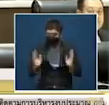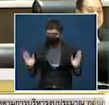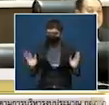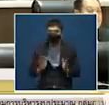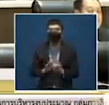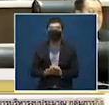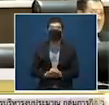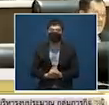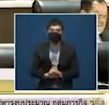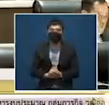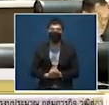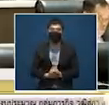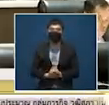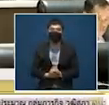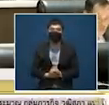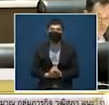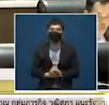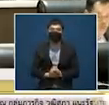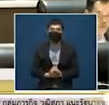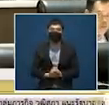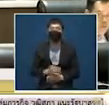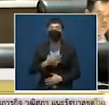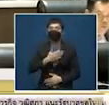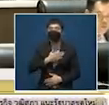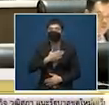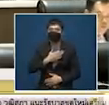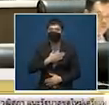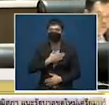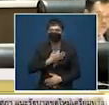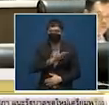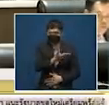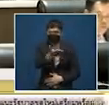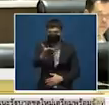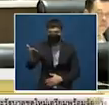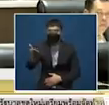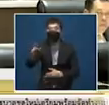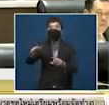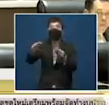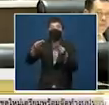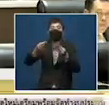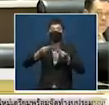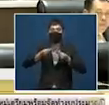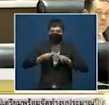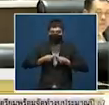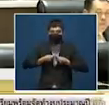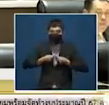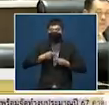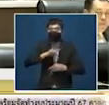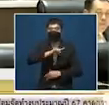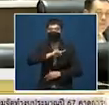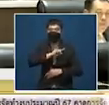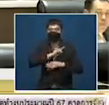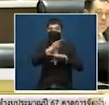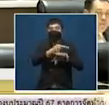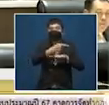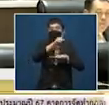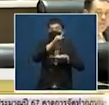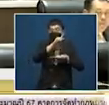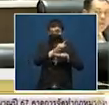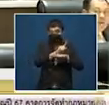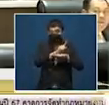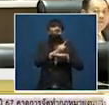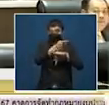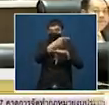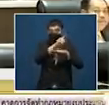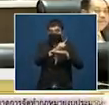ว่าเมื่อพรรคต่างๆที่เป็นพรรคใหญ่ไม่สามารถตกลงกันได้มันก็ต้องเสนอทางออกเหมือนกับที่สมัยก่อนคุณ